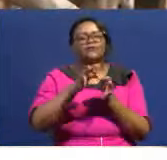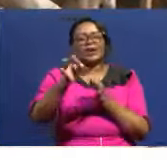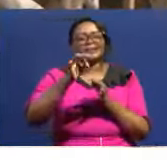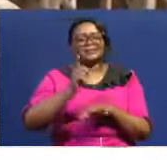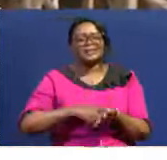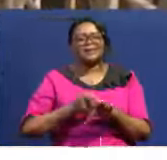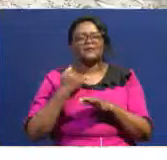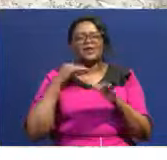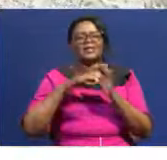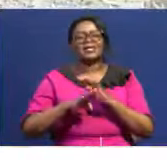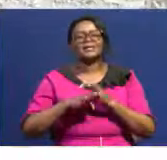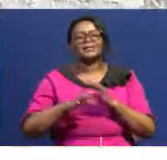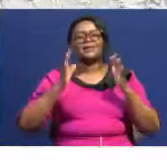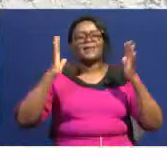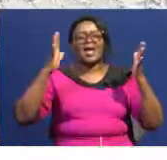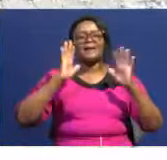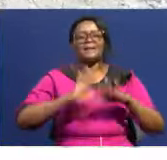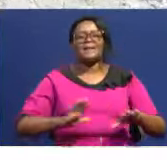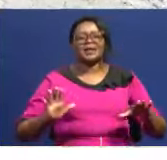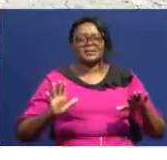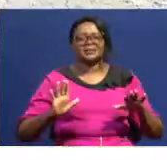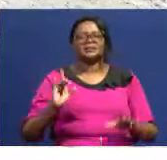they access larger markets.